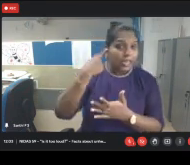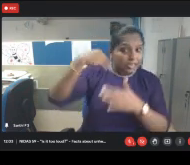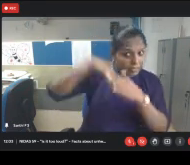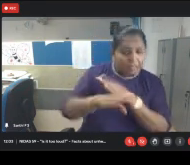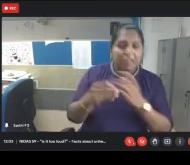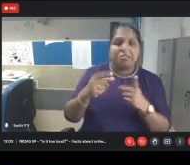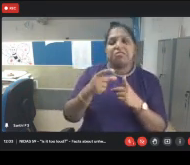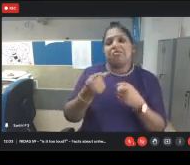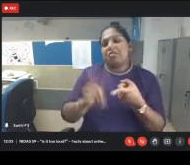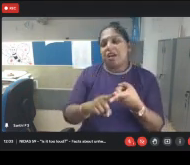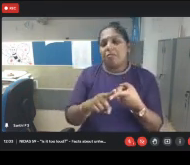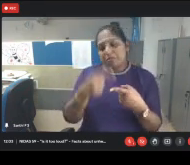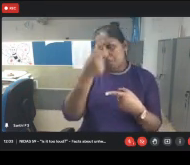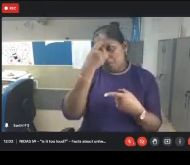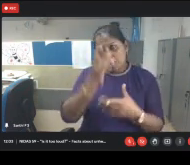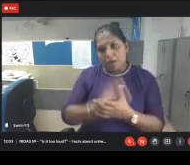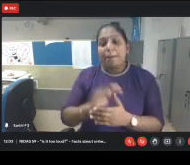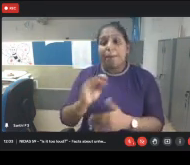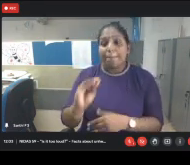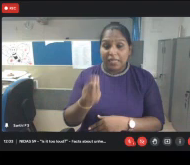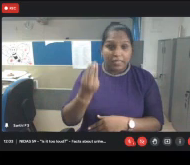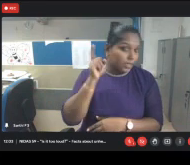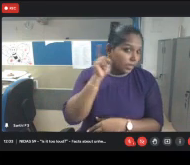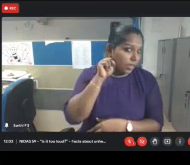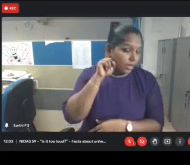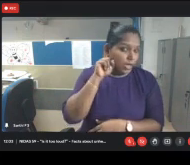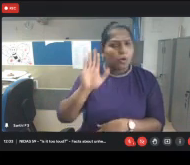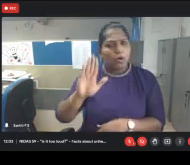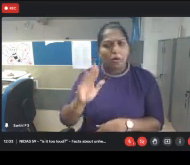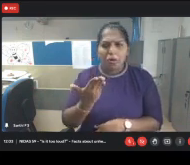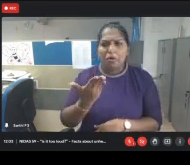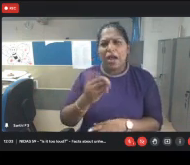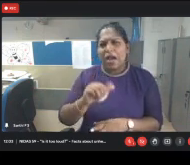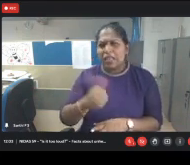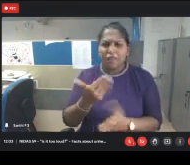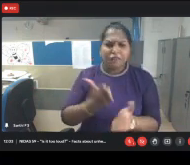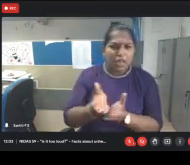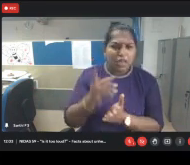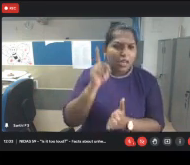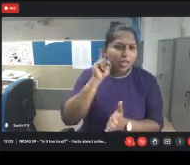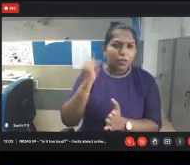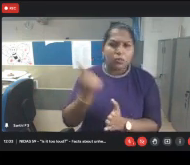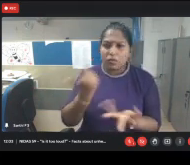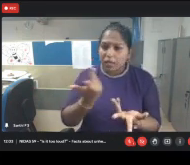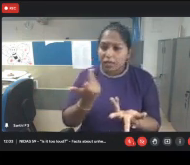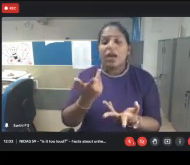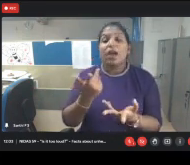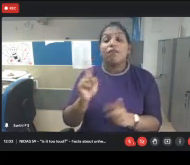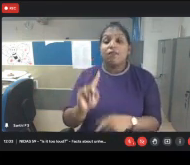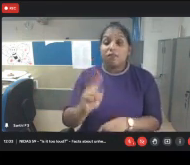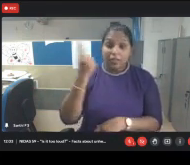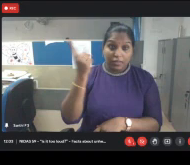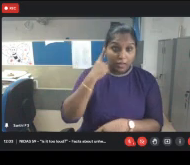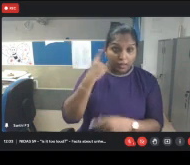സാധ്യത. അങ്ങനെ വരുമ്പോൾ അതിനൊരു മെഡിസിൻ എന്ന് പറയുന്ന ഒരു ട്രീറ്റ്മെന്റ് നമുക്കില്ല. ഈ ഇന്നർ ഇയറിൽ ഡാമേജ് ആണ്. അപ്പോൾ